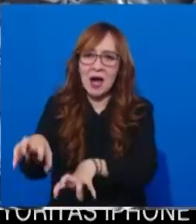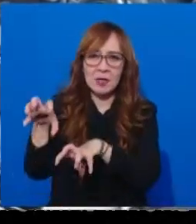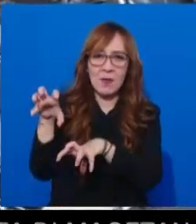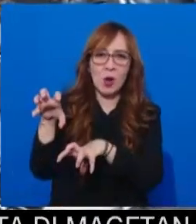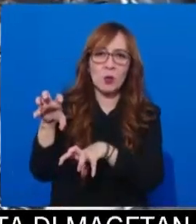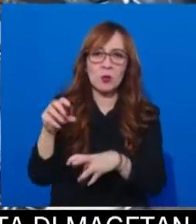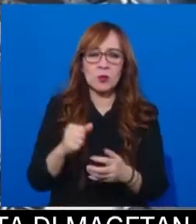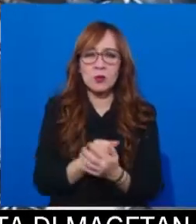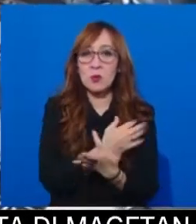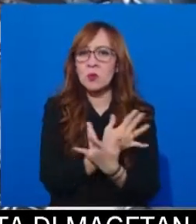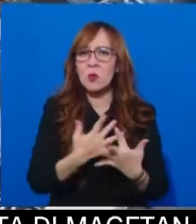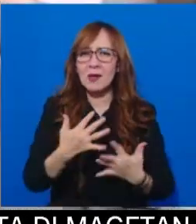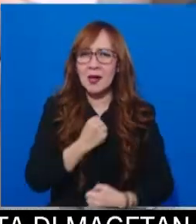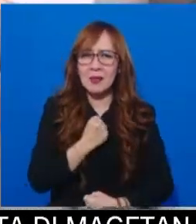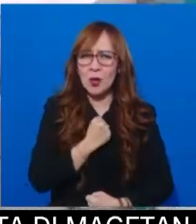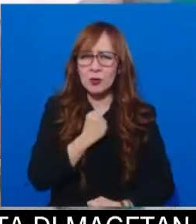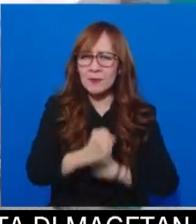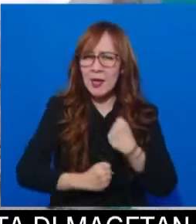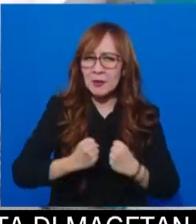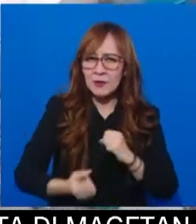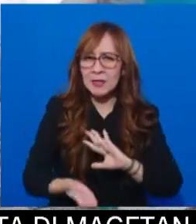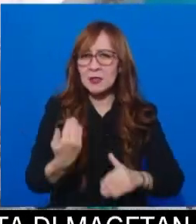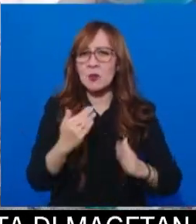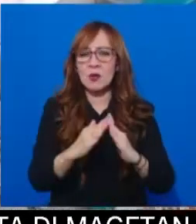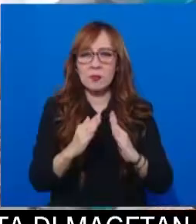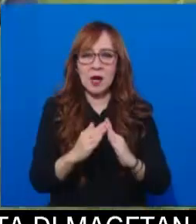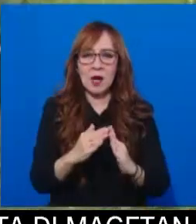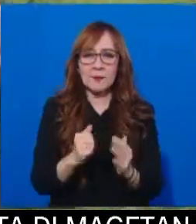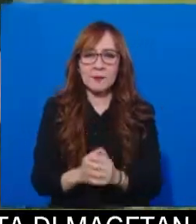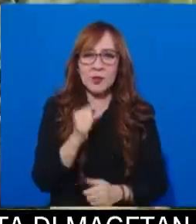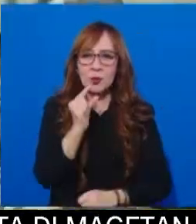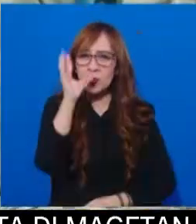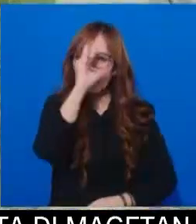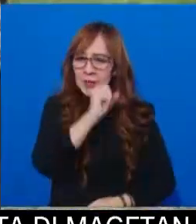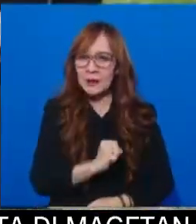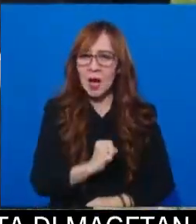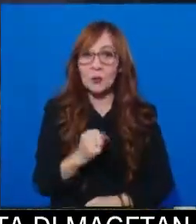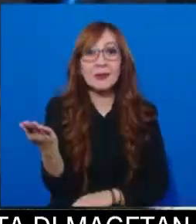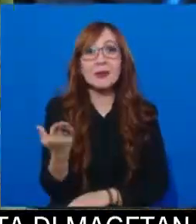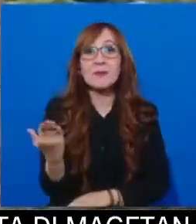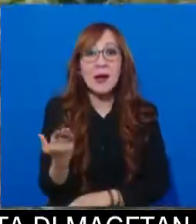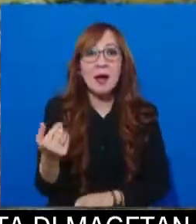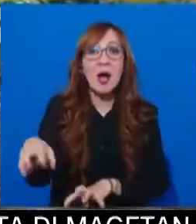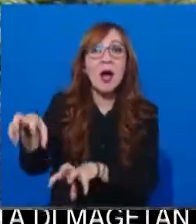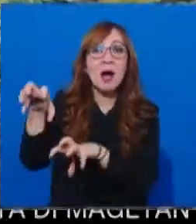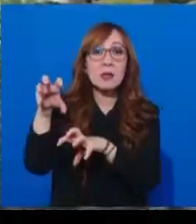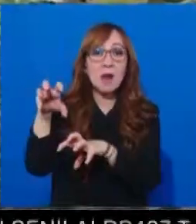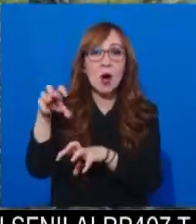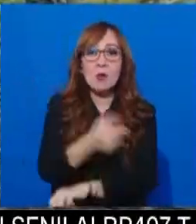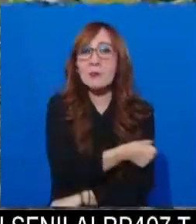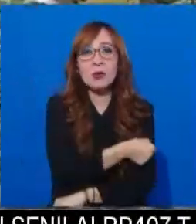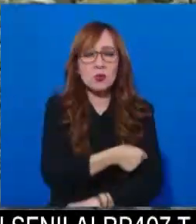warga takut untuk beraktivitas. Untuk memastikan keberadaan harimau, petugas Balai Taman Nasional Batang Gadis dan BKSDA wilayah